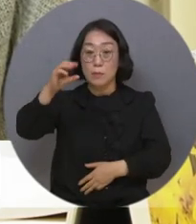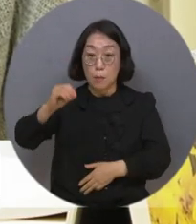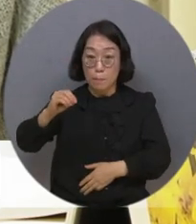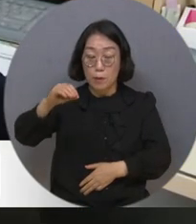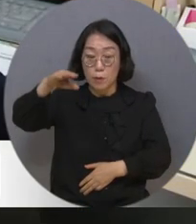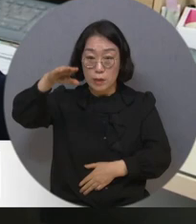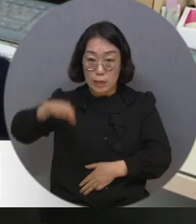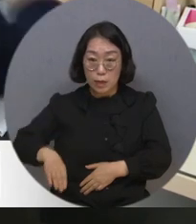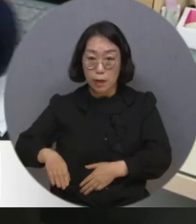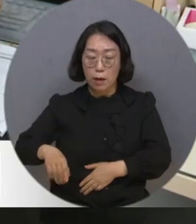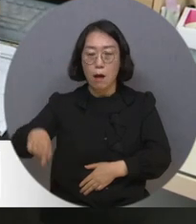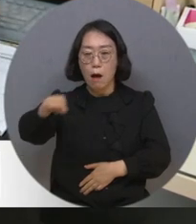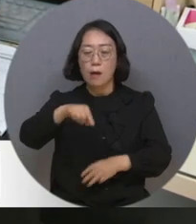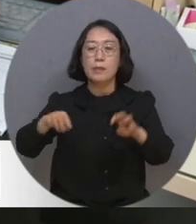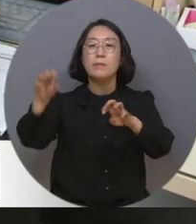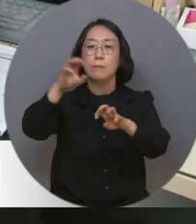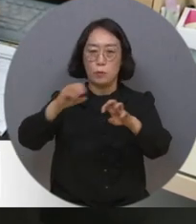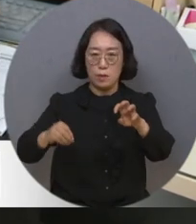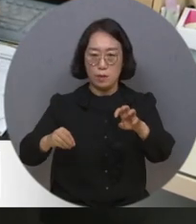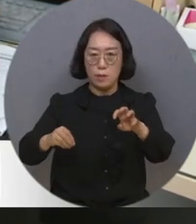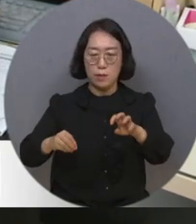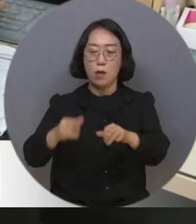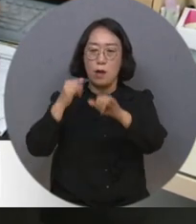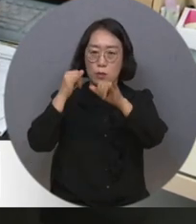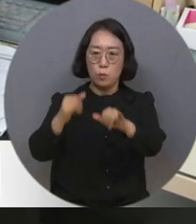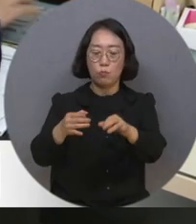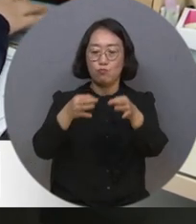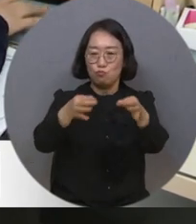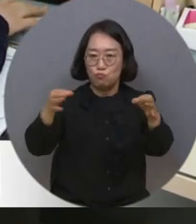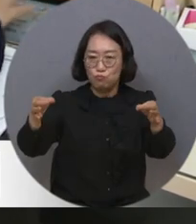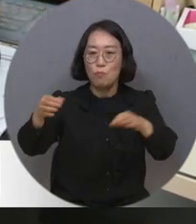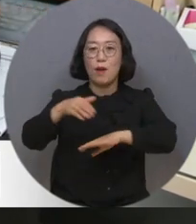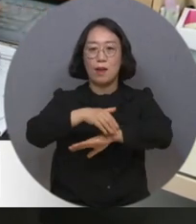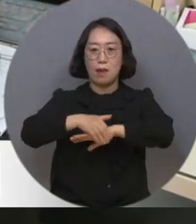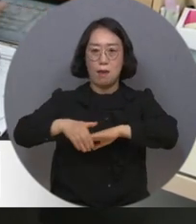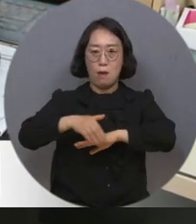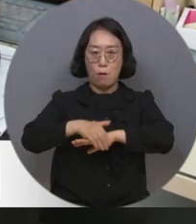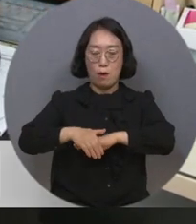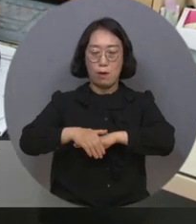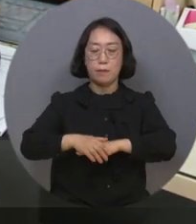한도로 부정수급액의 30%를 포상금으로 지급한다는 계획입니다.